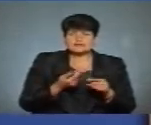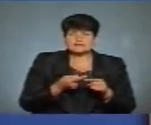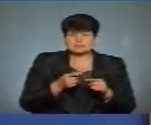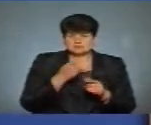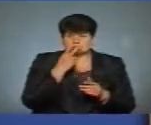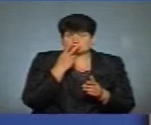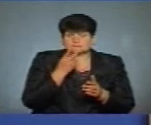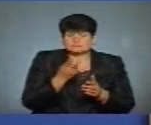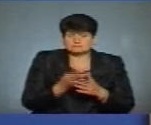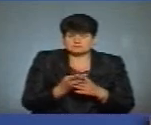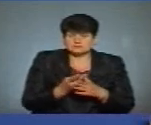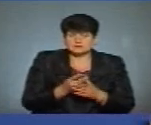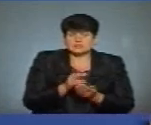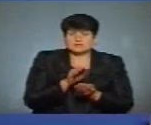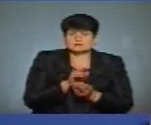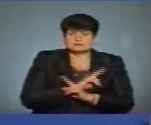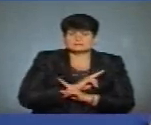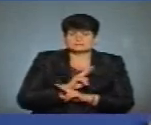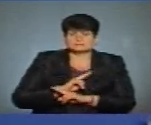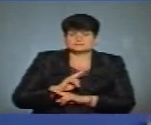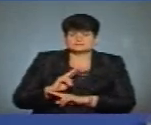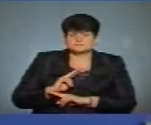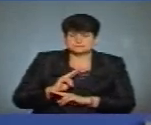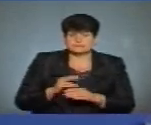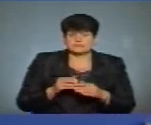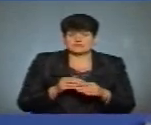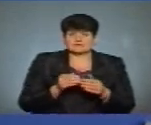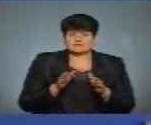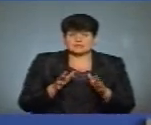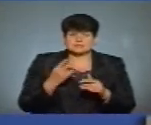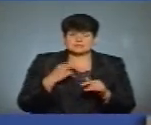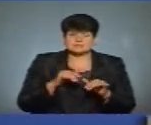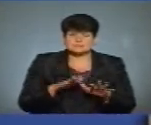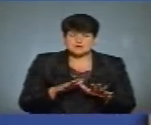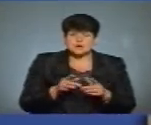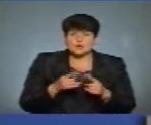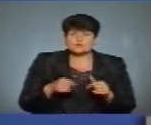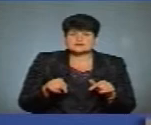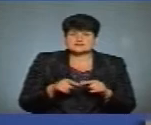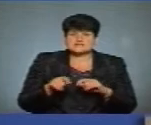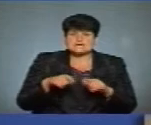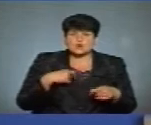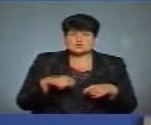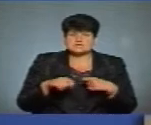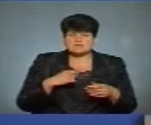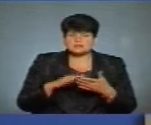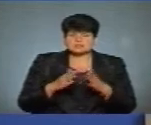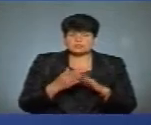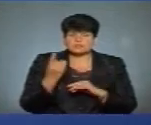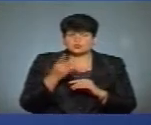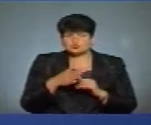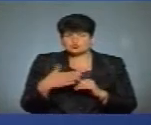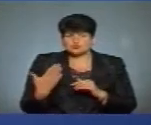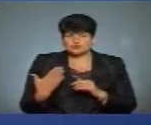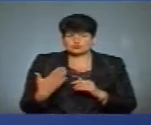натикнулися на захоронення, відкрили кримінальні справи, підрядна організація розірвала договір в односторонньому порядку,